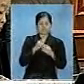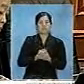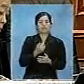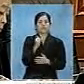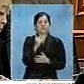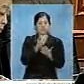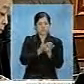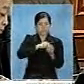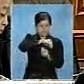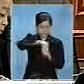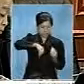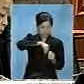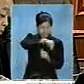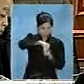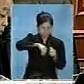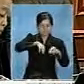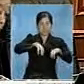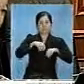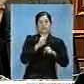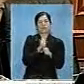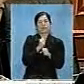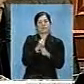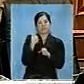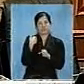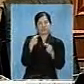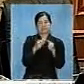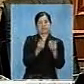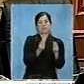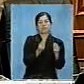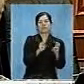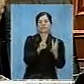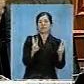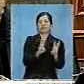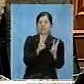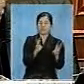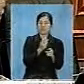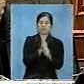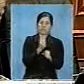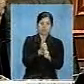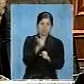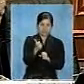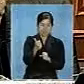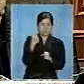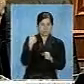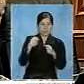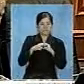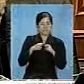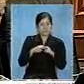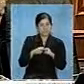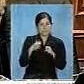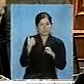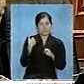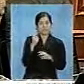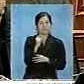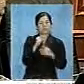หมุนไปดำเนินการกับที่ที่ถูกทิ้งร้างว่างเปล่าไว้จำนวนมากมายจะเกิดอะไรขึ้นกับประโยชน์ของ